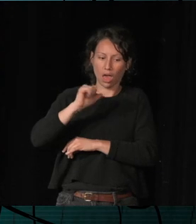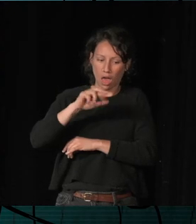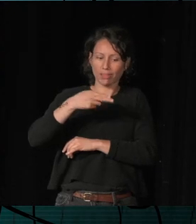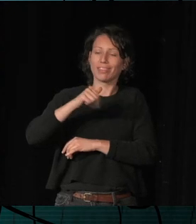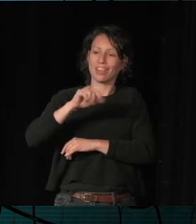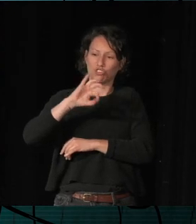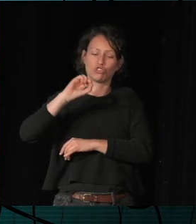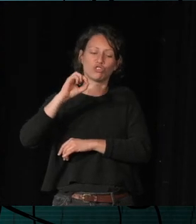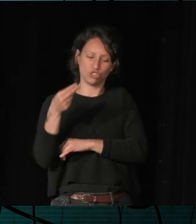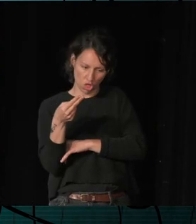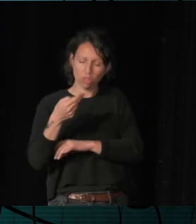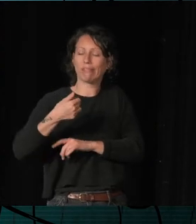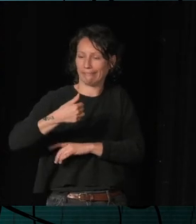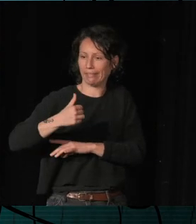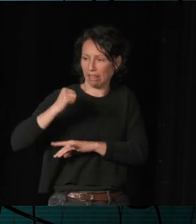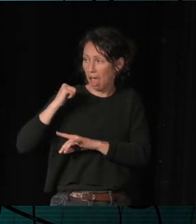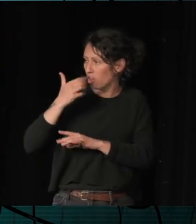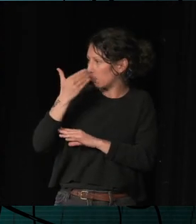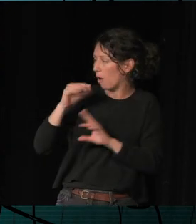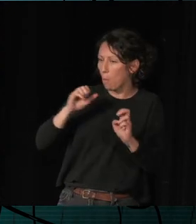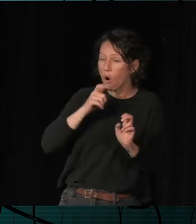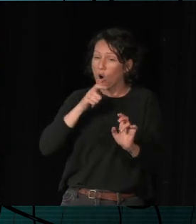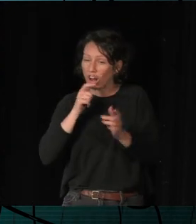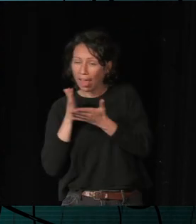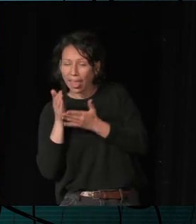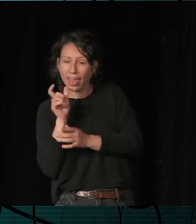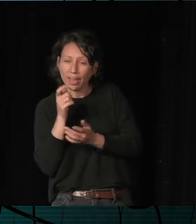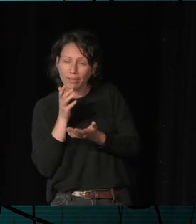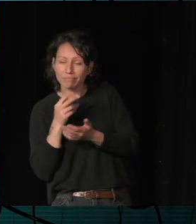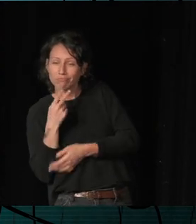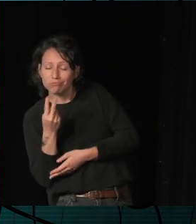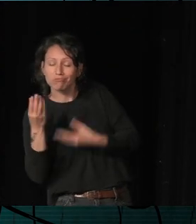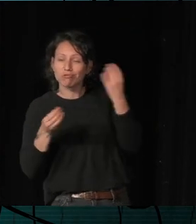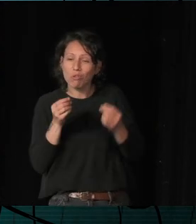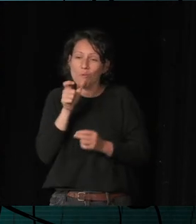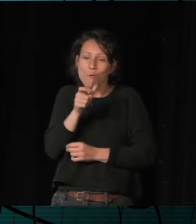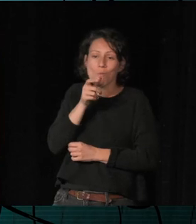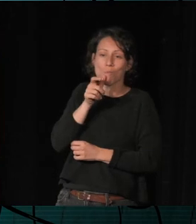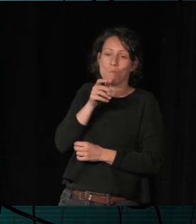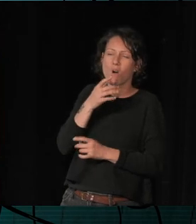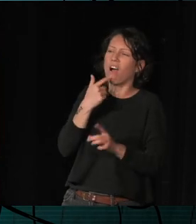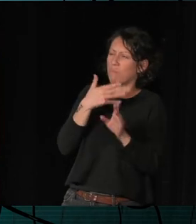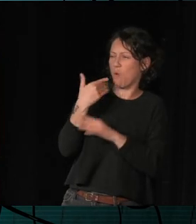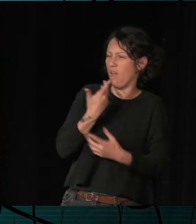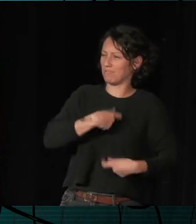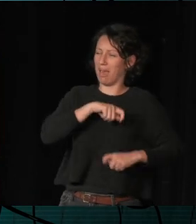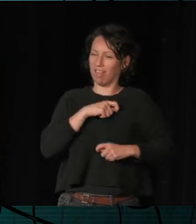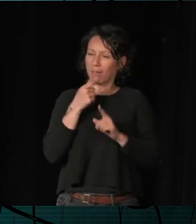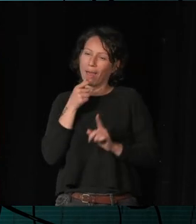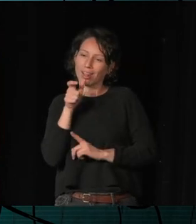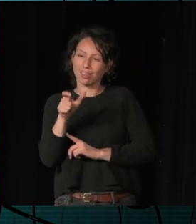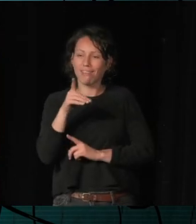qu'on... Eh ben, on dit comme on veut. Moi, je dis décarnation, okay. Mais décarnation, ça marche bien. Décarnation. Décarnation, en espagnol. Hier.